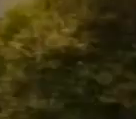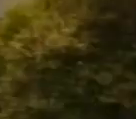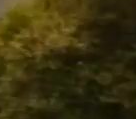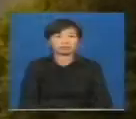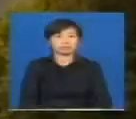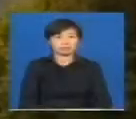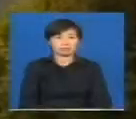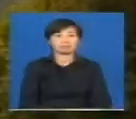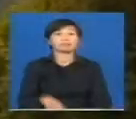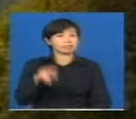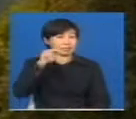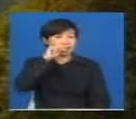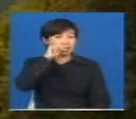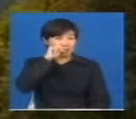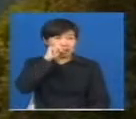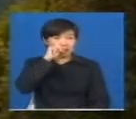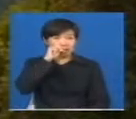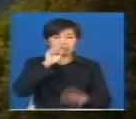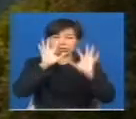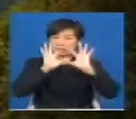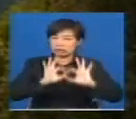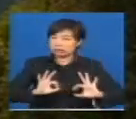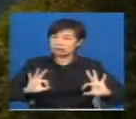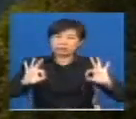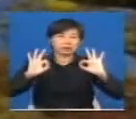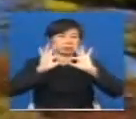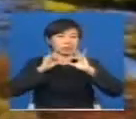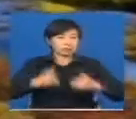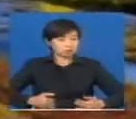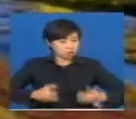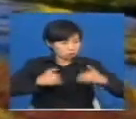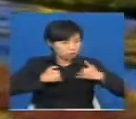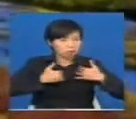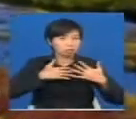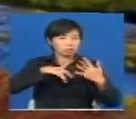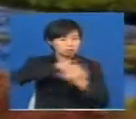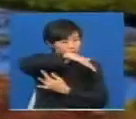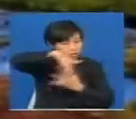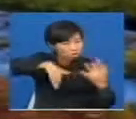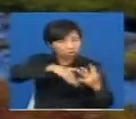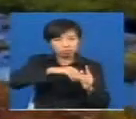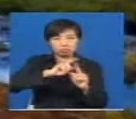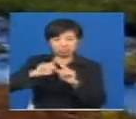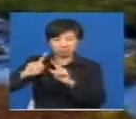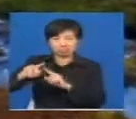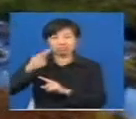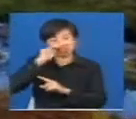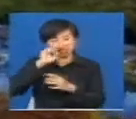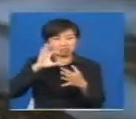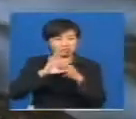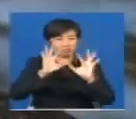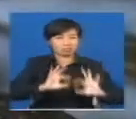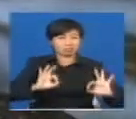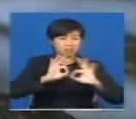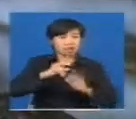ทรัพยากรน้ำมีความสำคัญอย่างยิ่งต่อสรรพชีวิตและสิ่งแวดล้อมประสบการณ์ที่ยาวนานของประเ